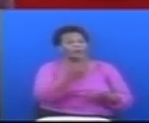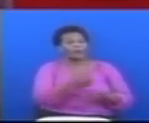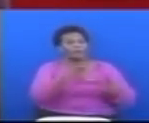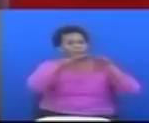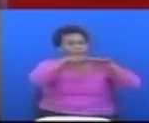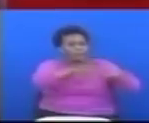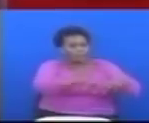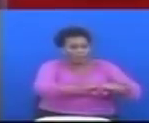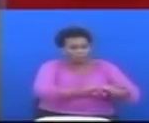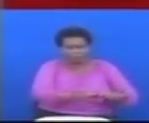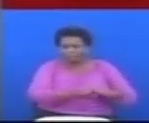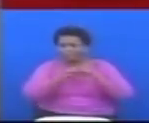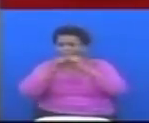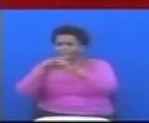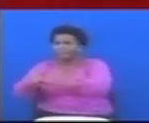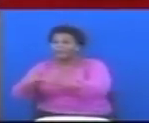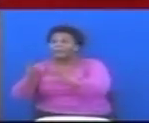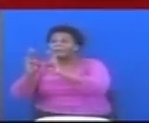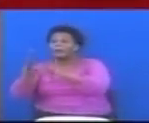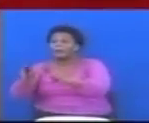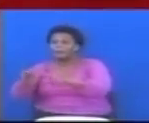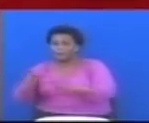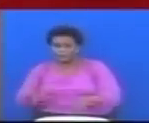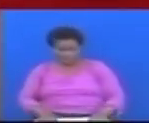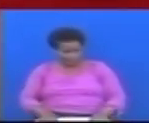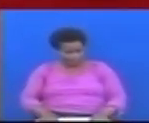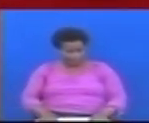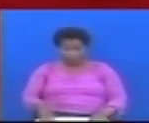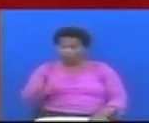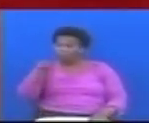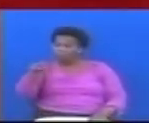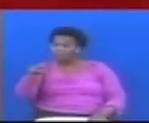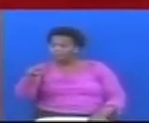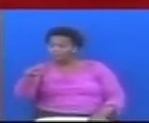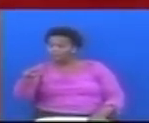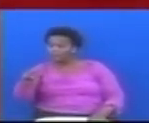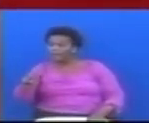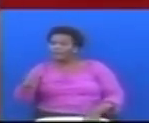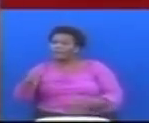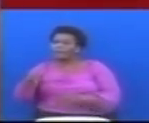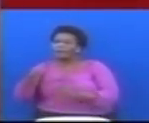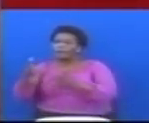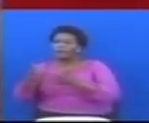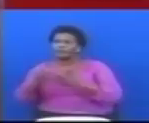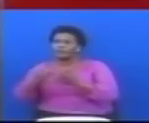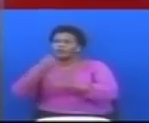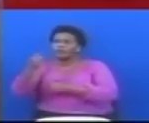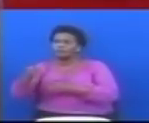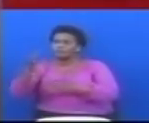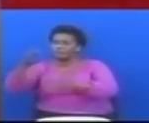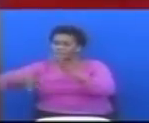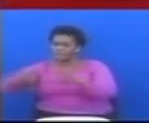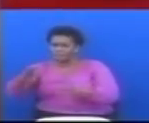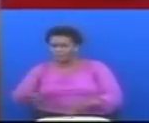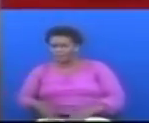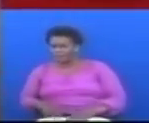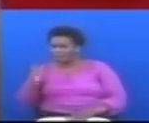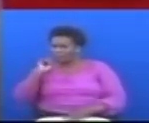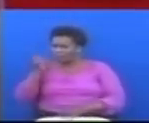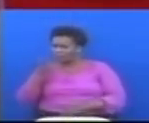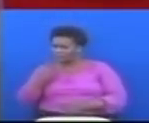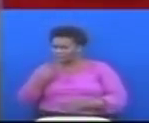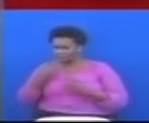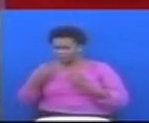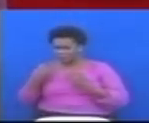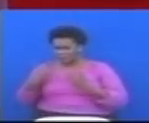ya hao wameweza kufikishwa au kutiwa hatiani na kuchukuliwa hatua zinazostahili? Sio lazima mnijibu sasa hivi, lakini majibu